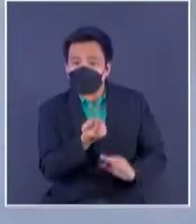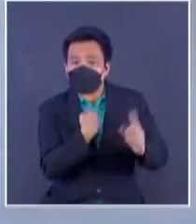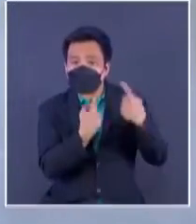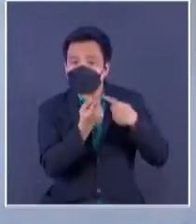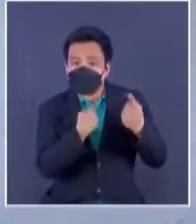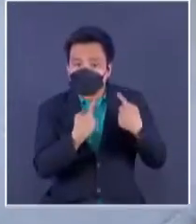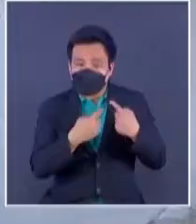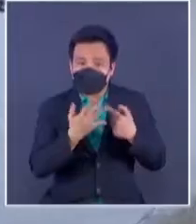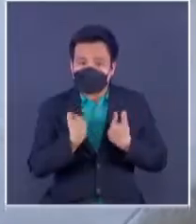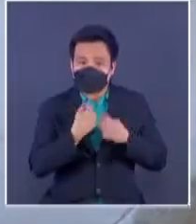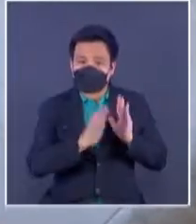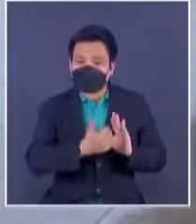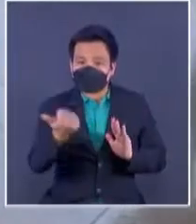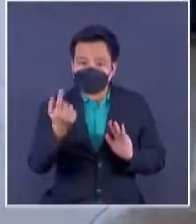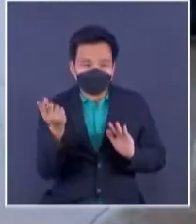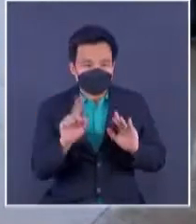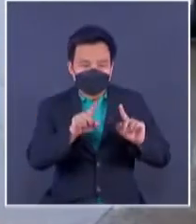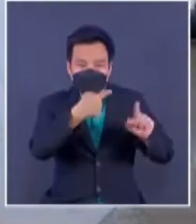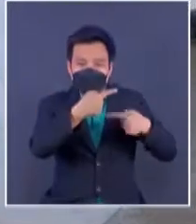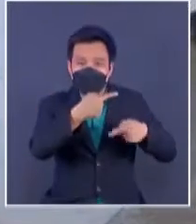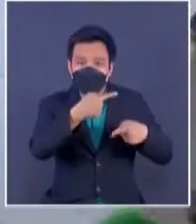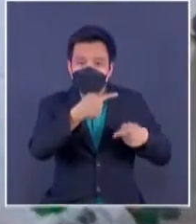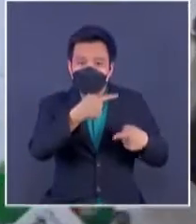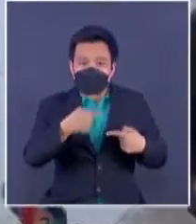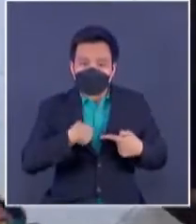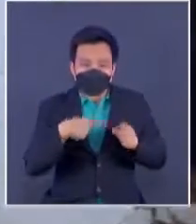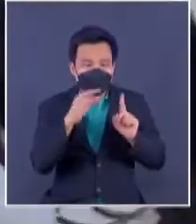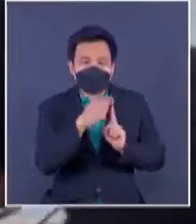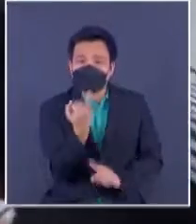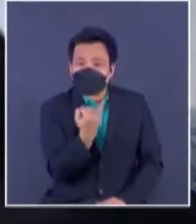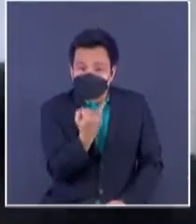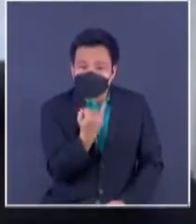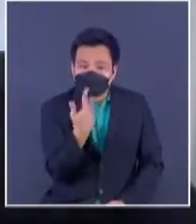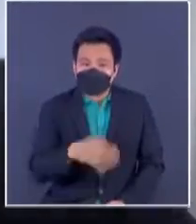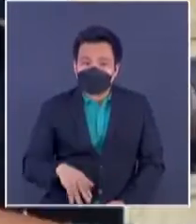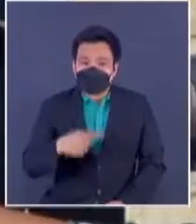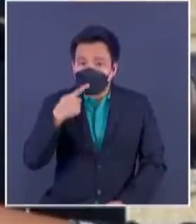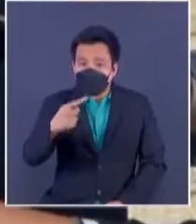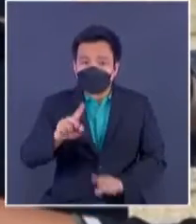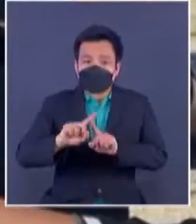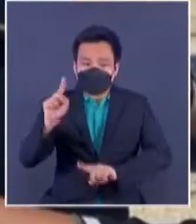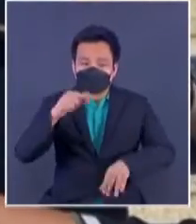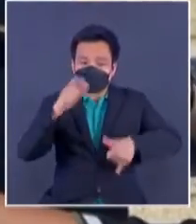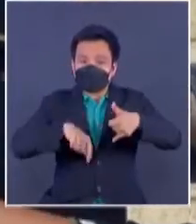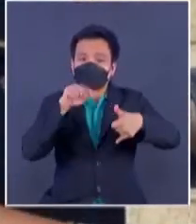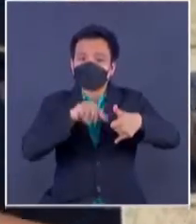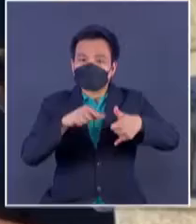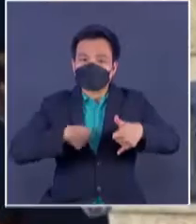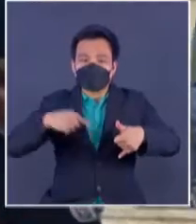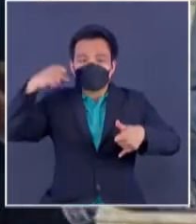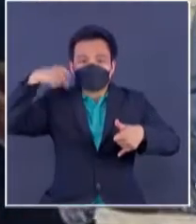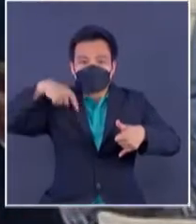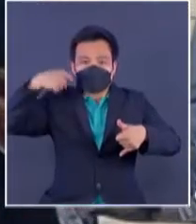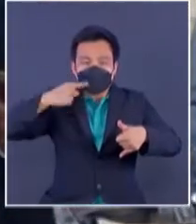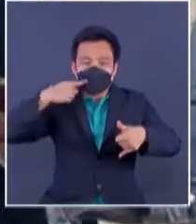คลอื่นเข้ามาร่วมแสดงความคิดเห็นในเชิงลบร่วมด้วยนะคะซึ่งรายแรกที่ฟ้องนี้มีพฤติกรรมการกระทำผิดที่ซ้ำ